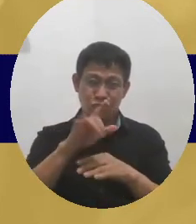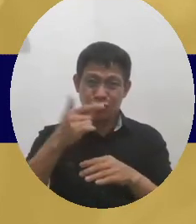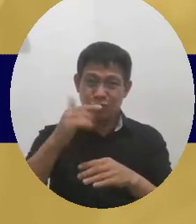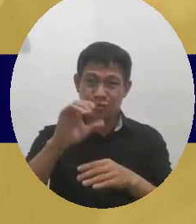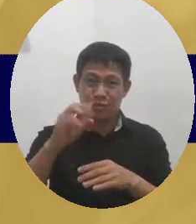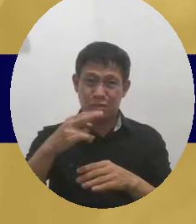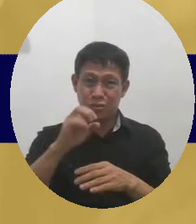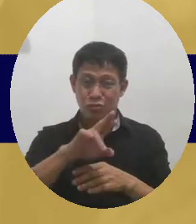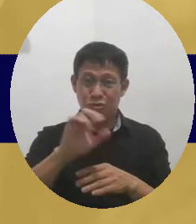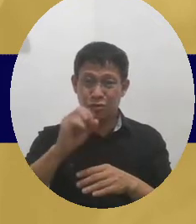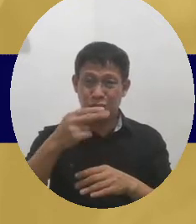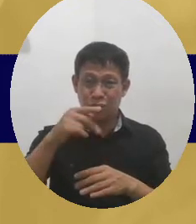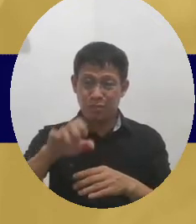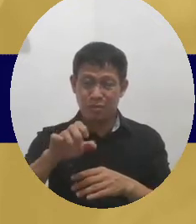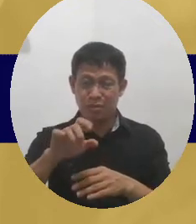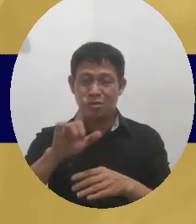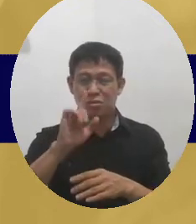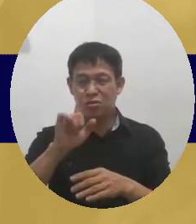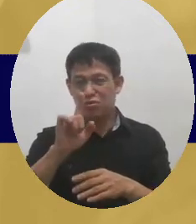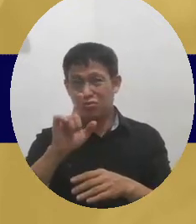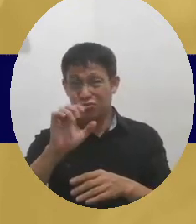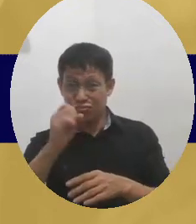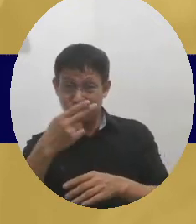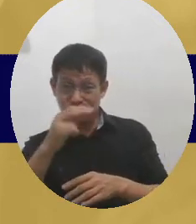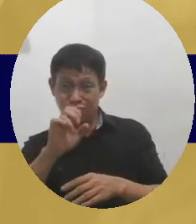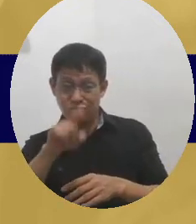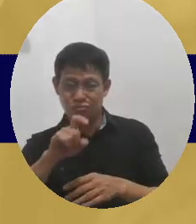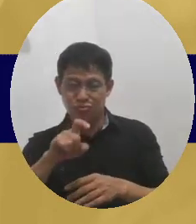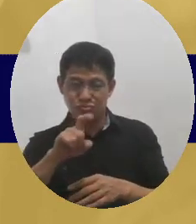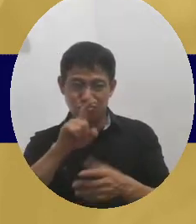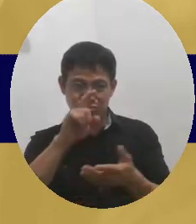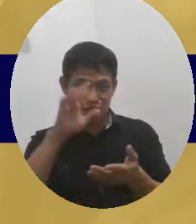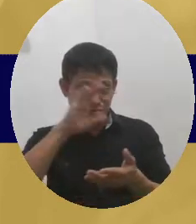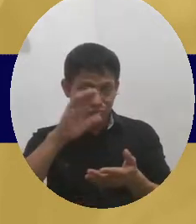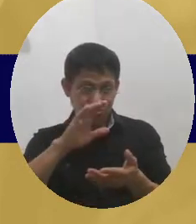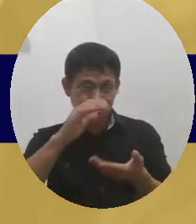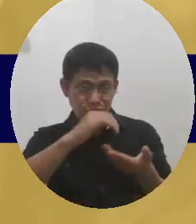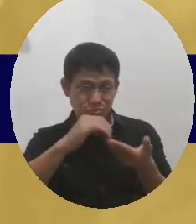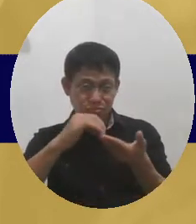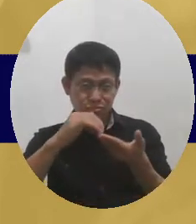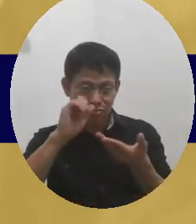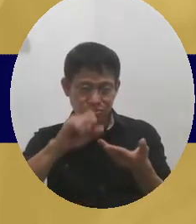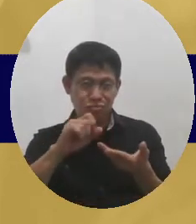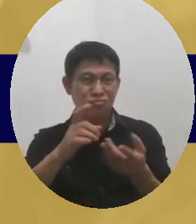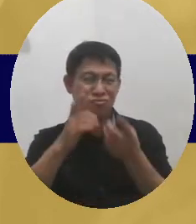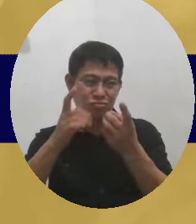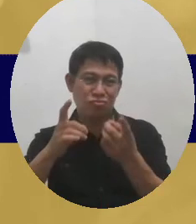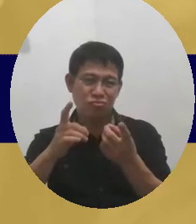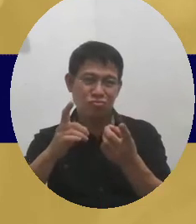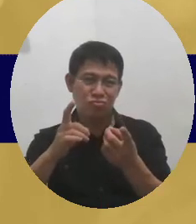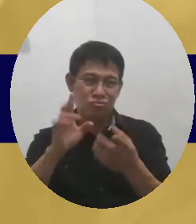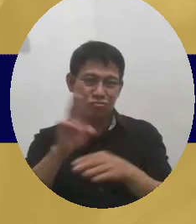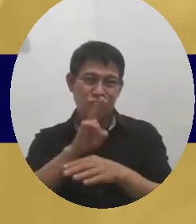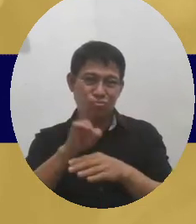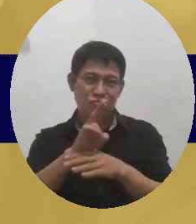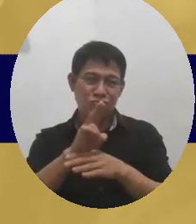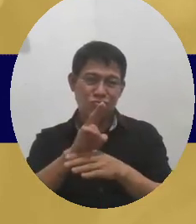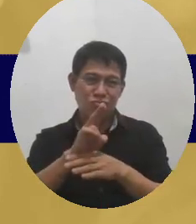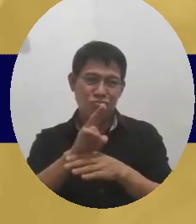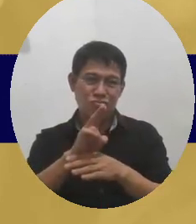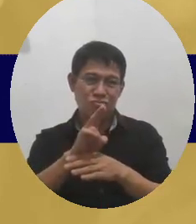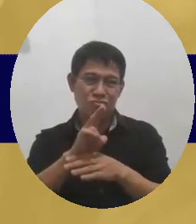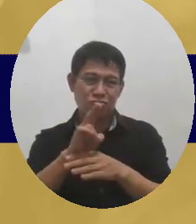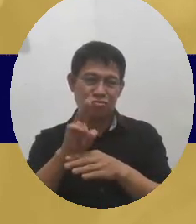o sa pamamagitan ng Shopee. Sa Shopee, research lang mga kapwa ko, mahal ko, para makapag-donate kayo gamit yung